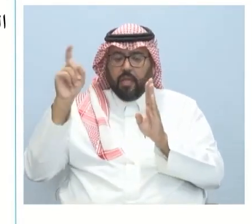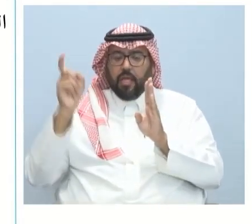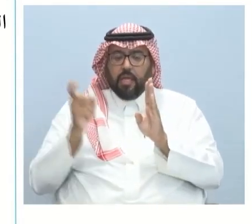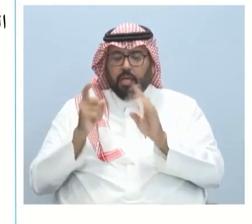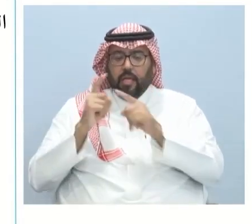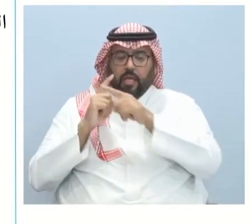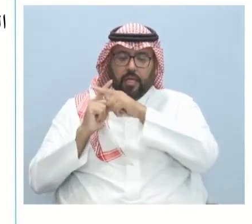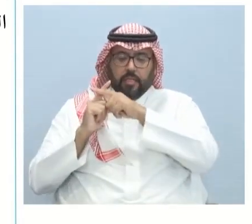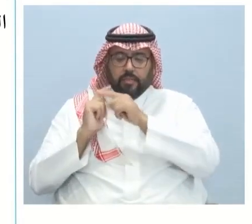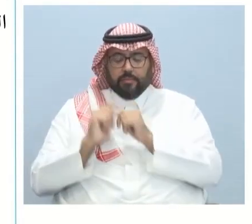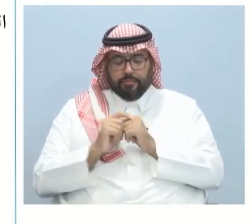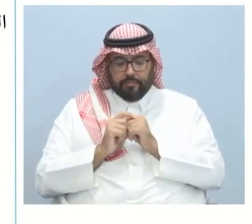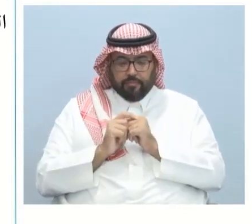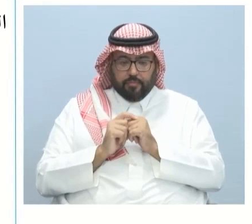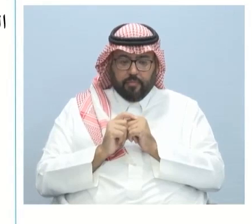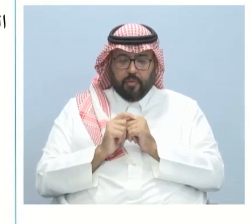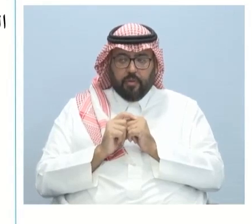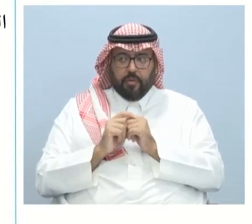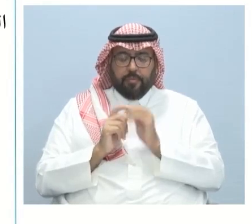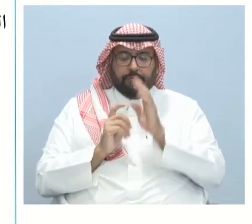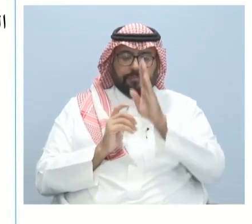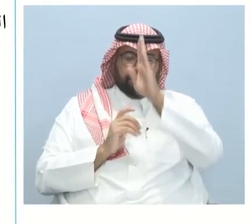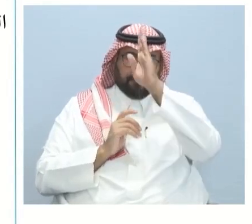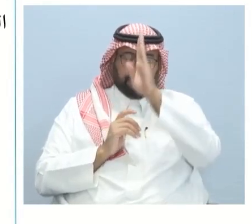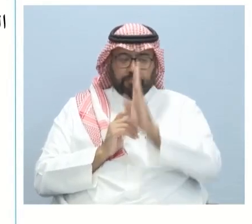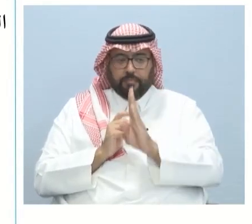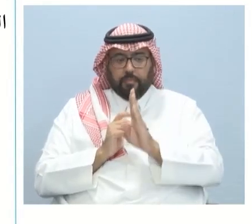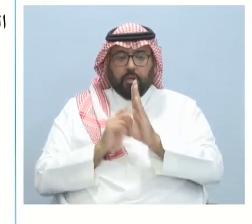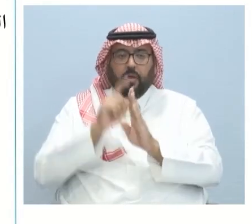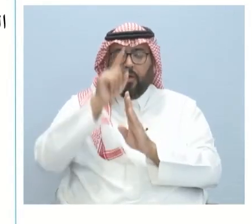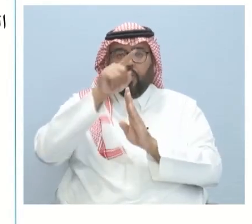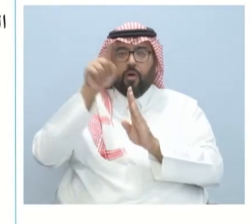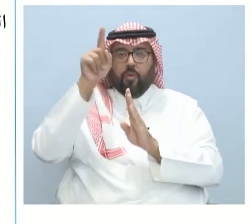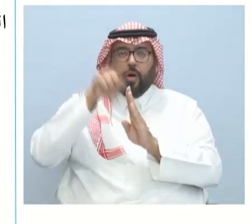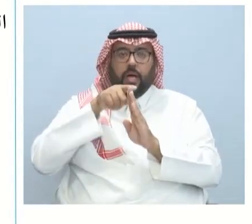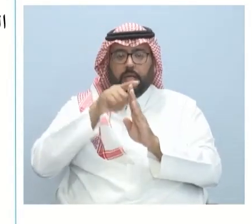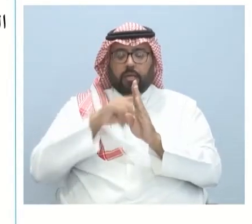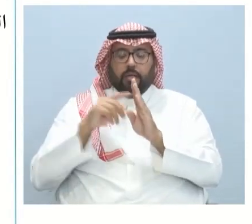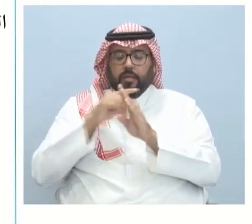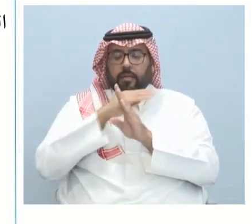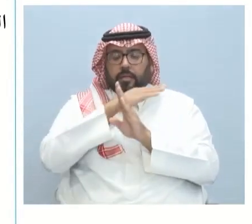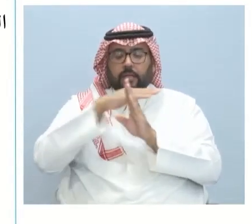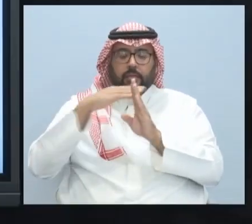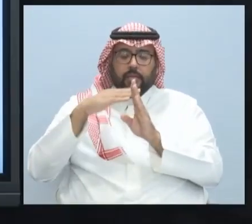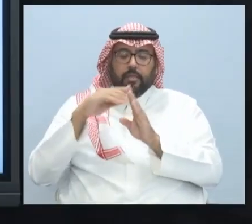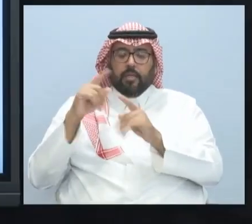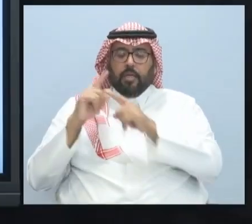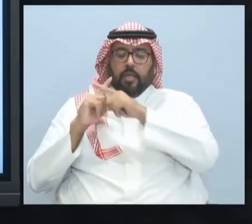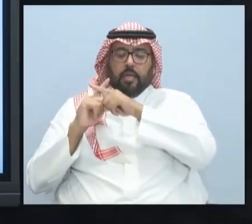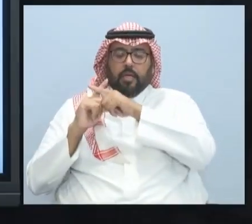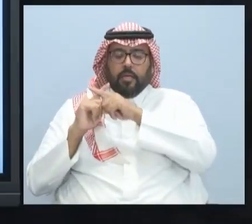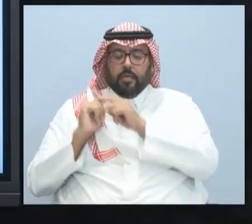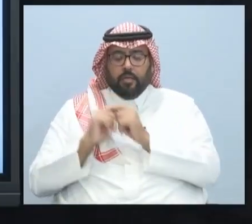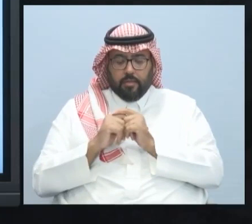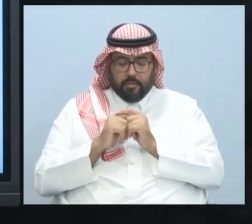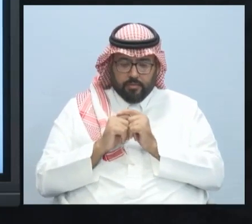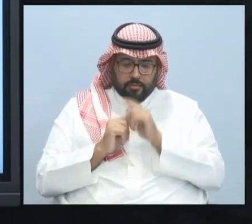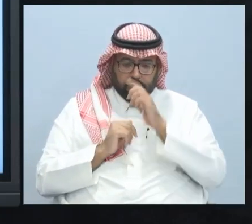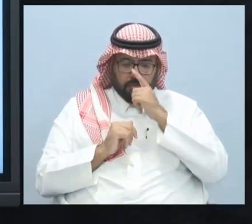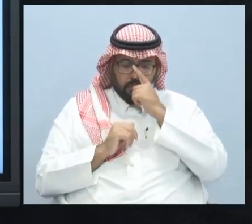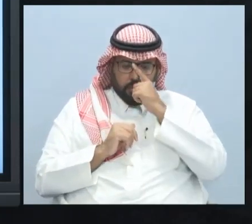اذا ذكرنا انه يشار للعمود هو الخط العمودي بالرمز واي ويشار للصف الخط الافقي بالرمز